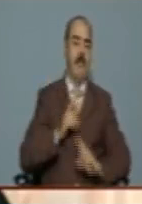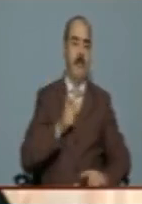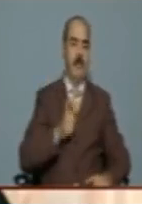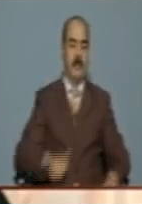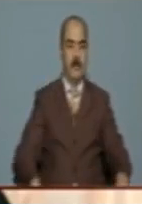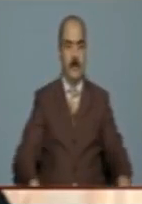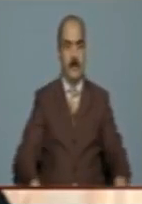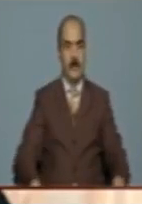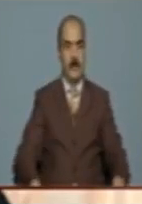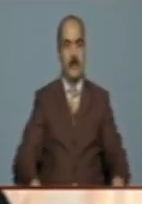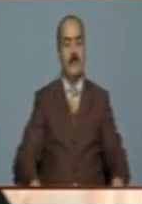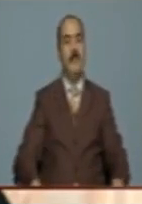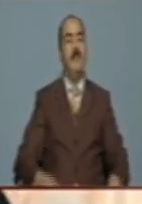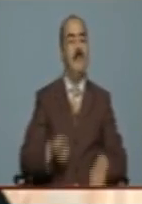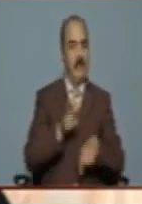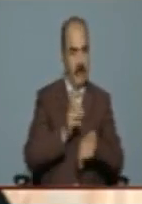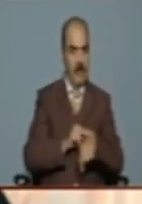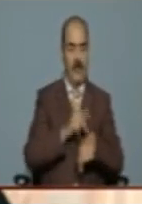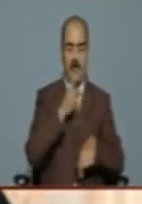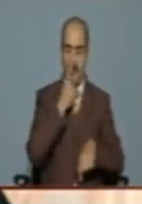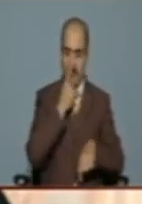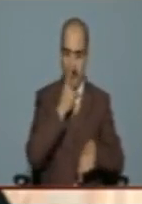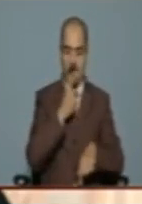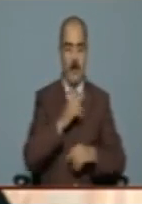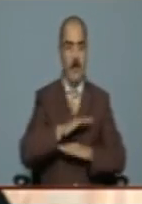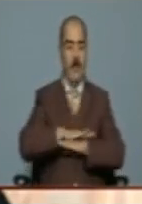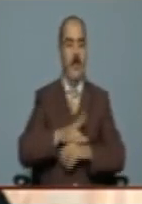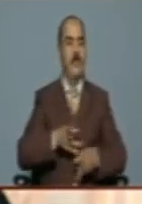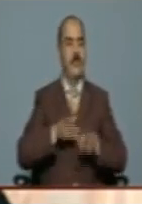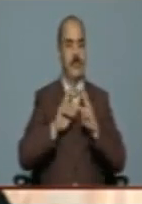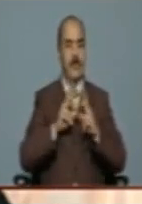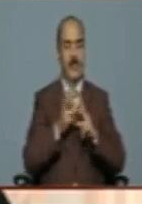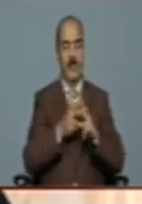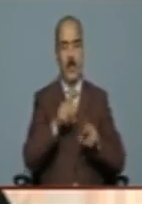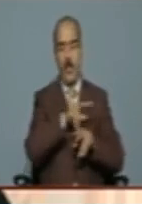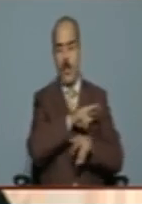كما كان هناك التزام أخلاقي من المرشحين 4،